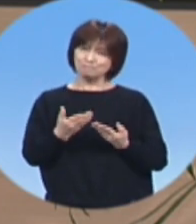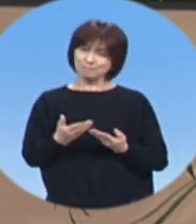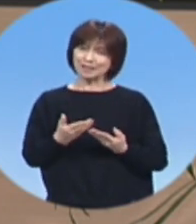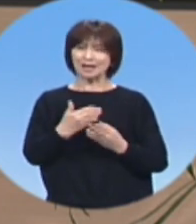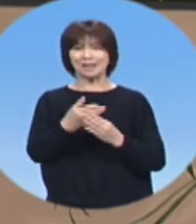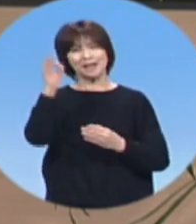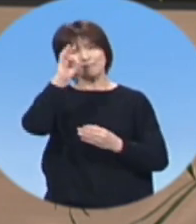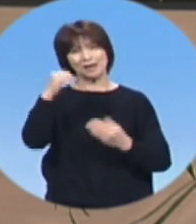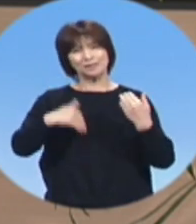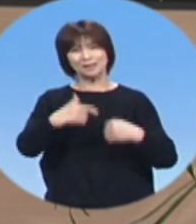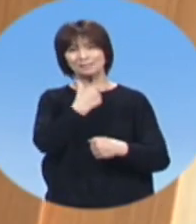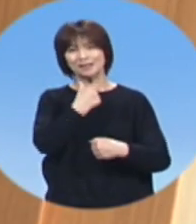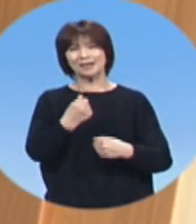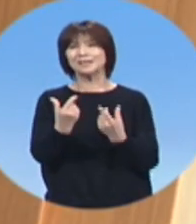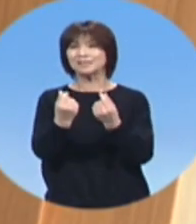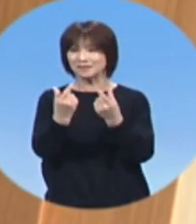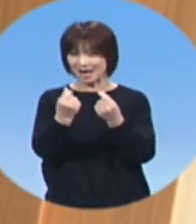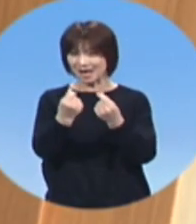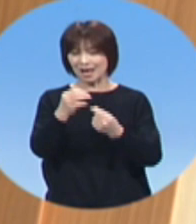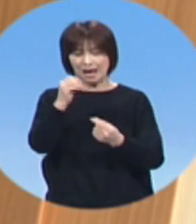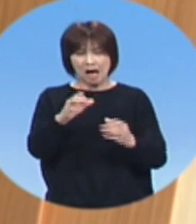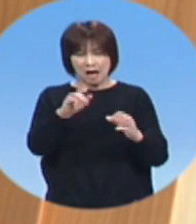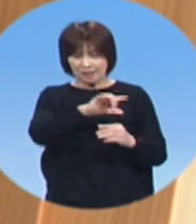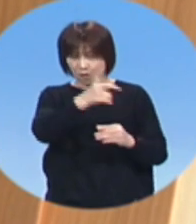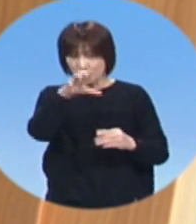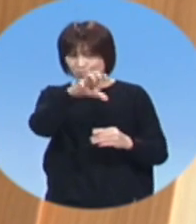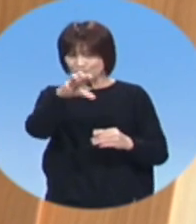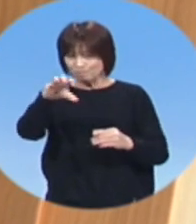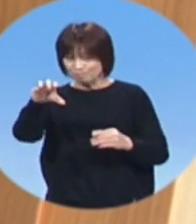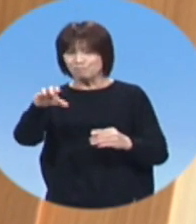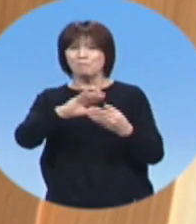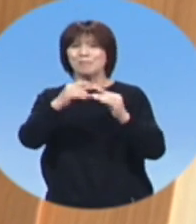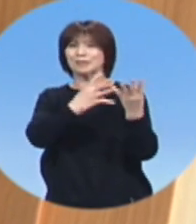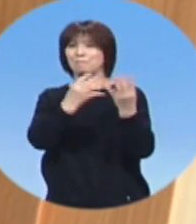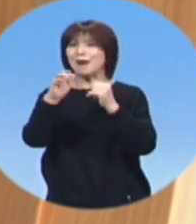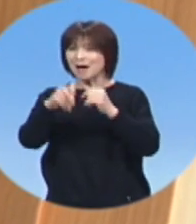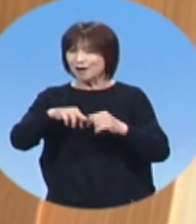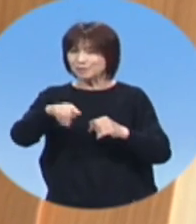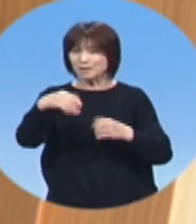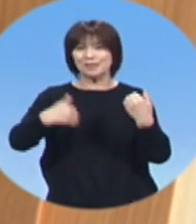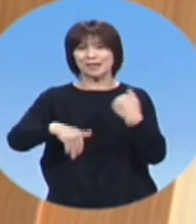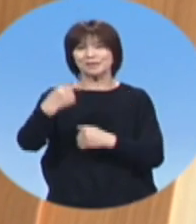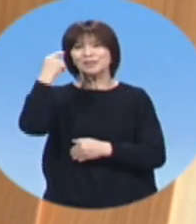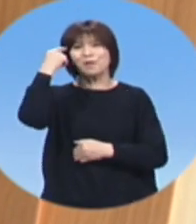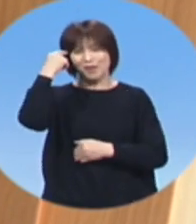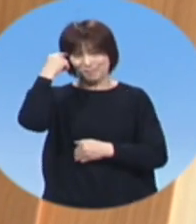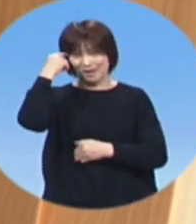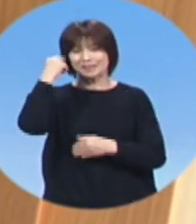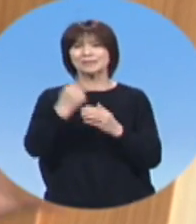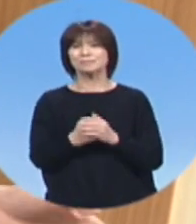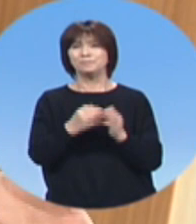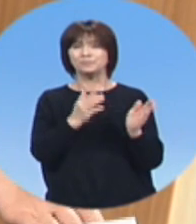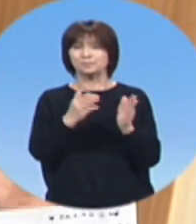りを楽しみたいですね。 見どころがぎゅっと凝縮されている町なので歩いてみても楽しいと思います。